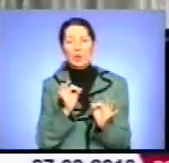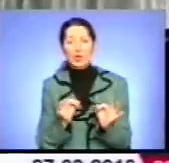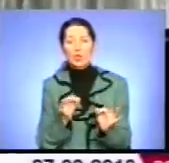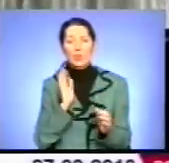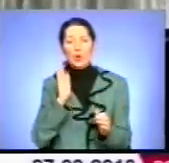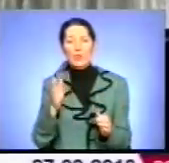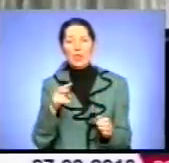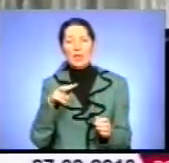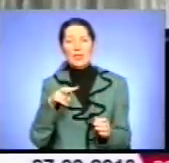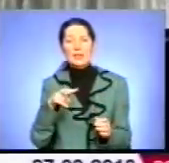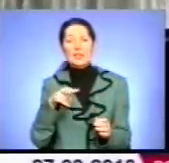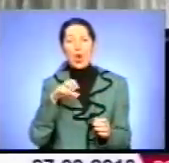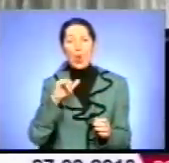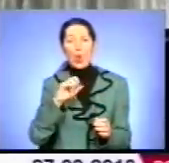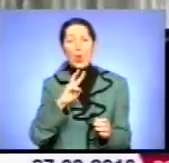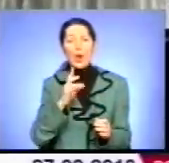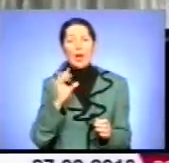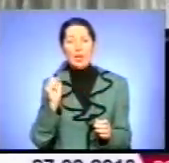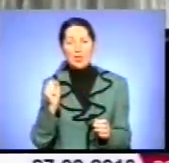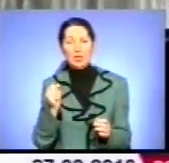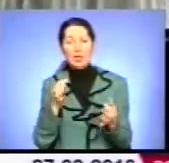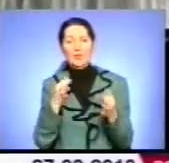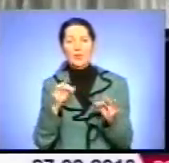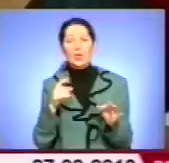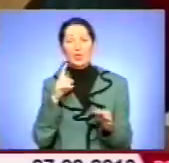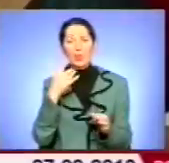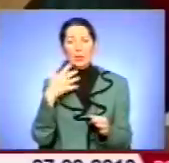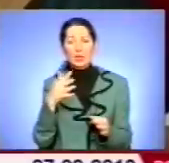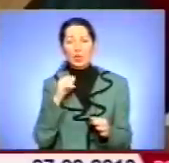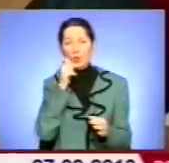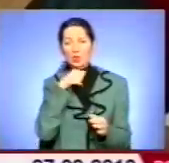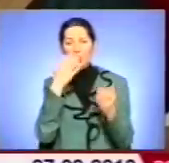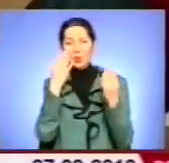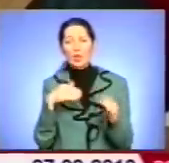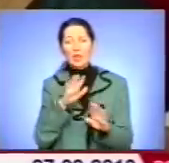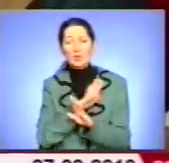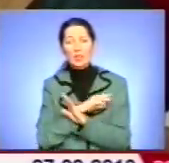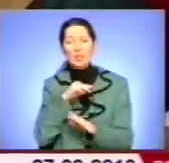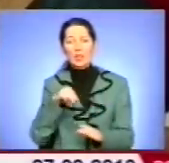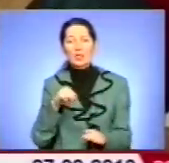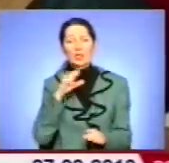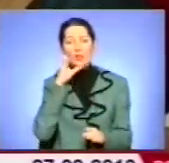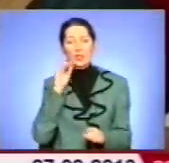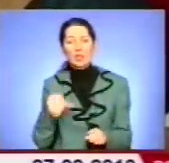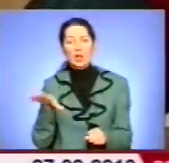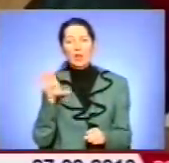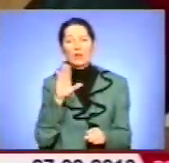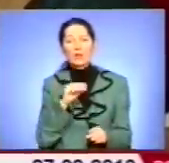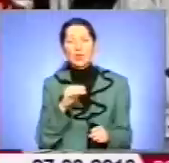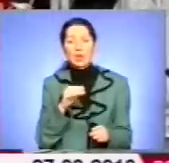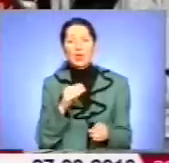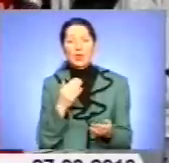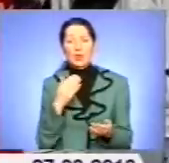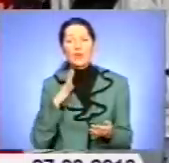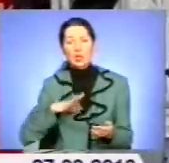на 50-ту річницю з дня смерті Тараса Шевченка. Усе знесла і перемогла його любові сила,